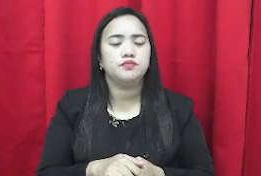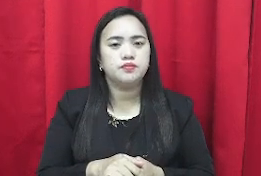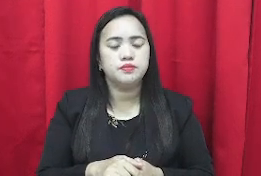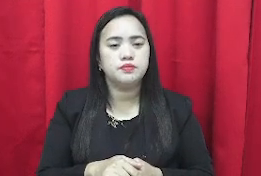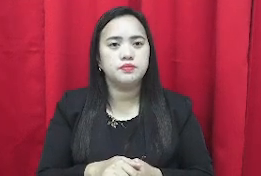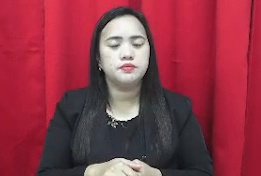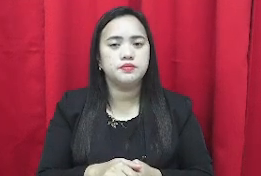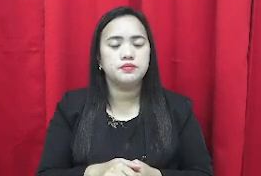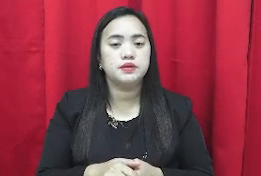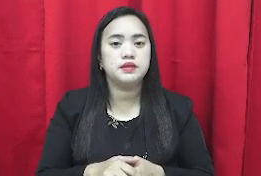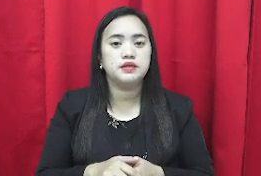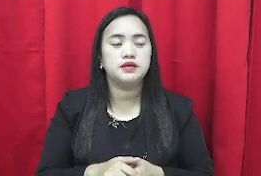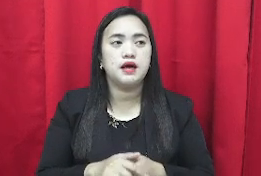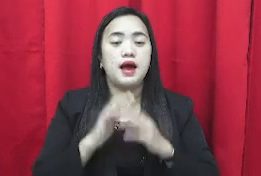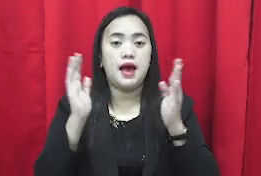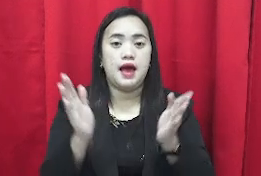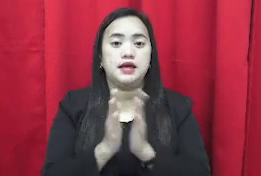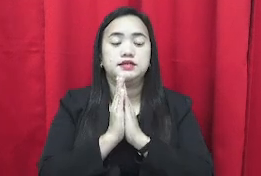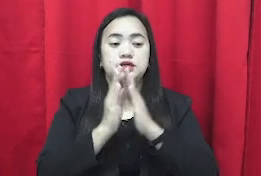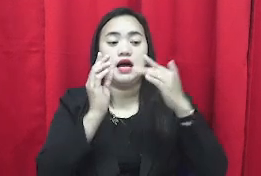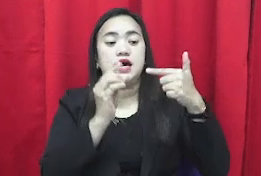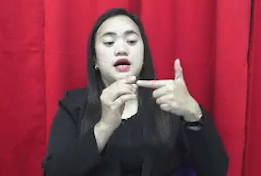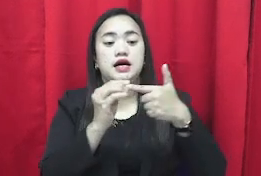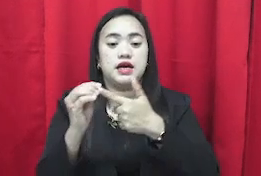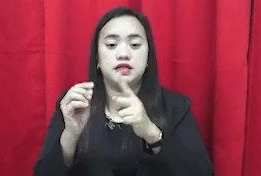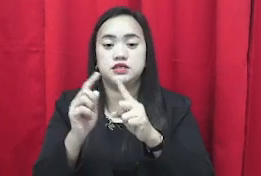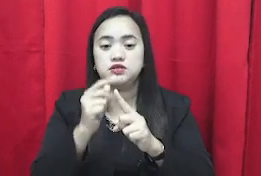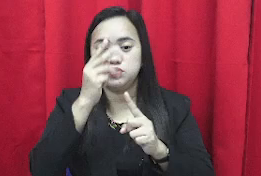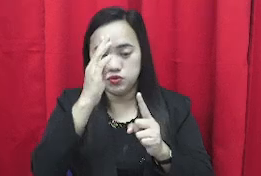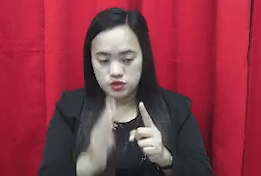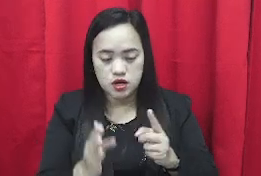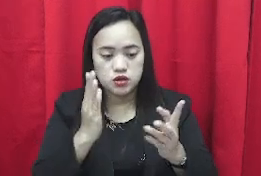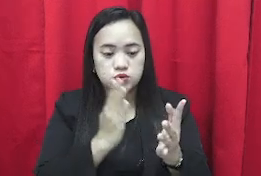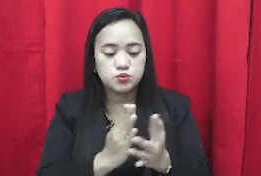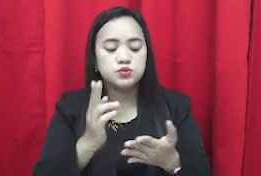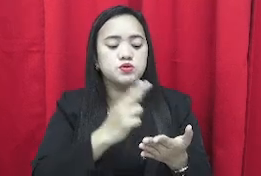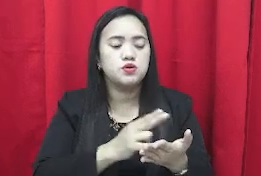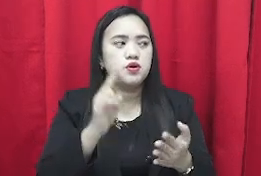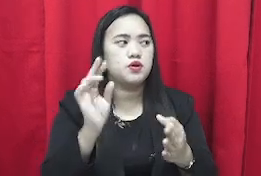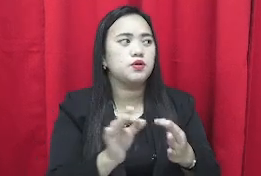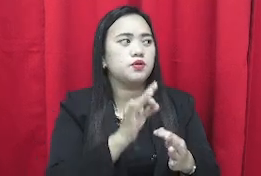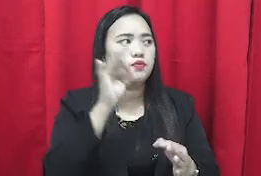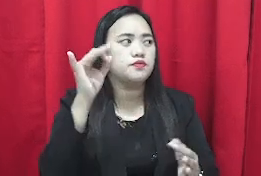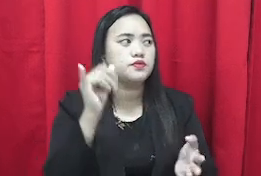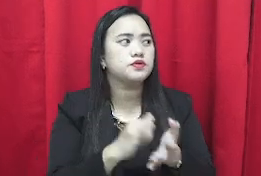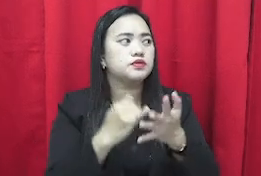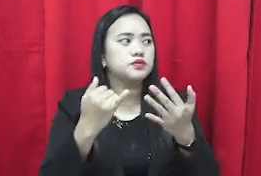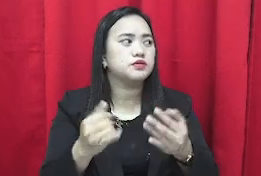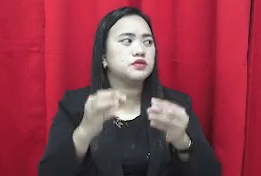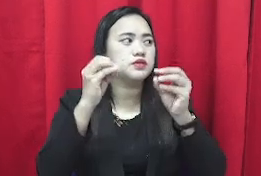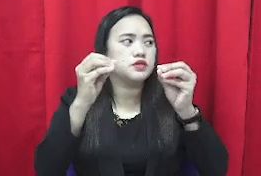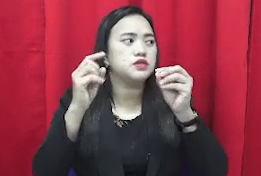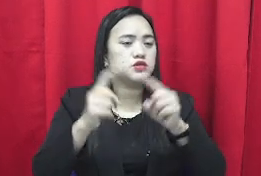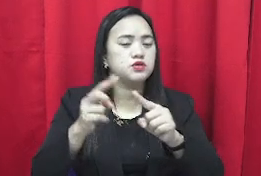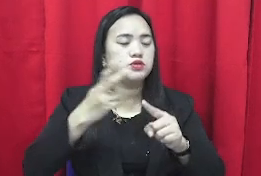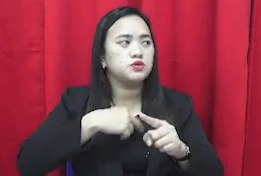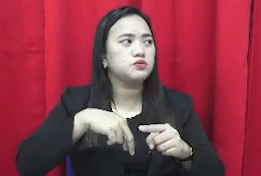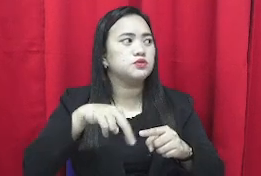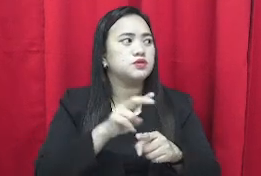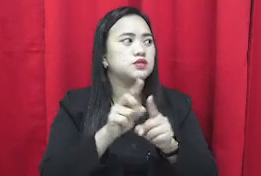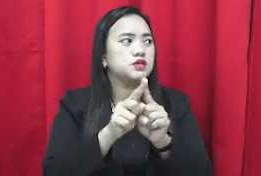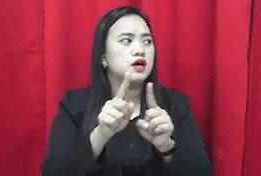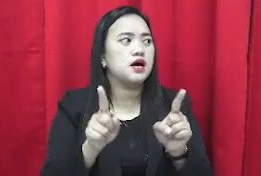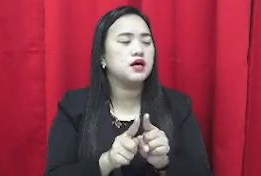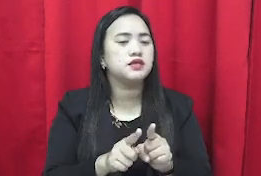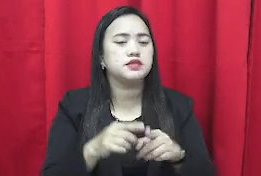maga-ganda panginoong jesukristo sa banal na Espirito which is yan yung mga isang itinuturo ng ah programa